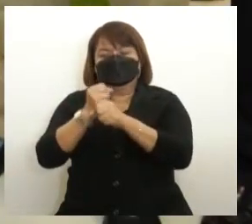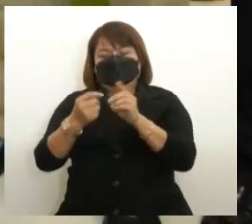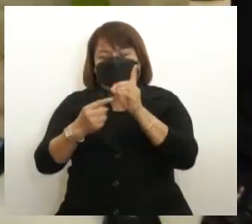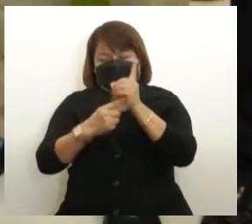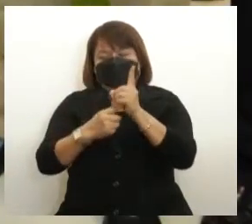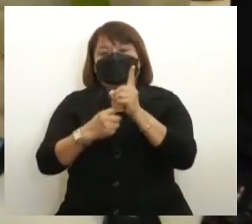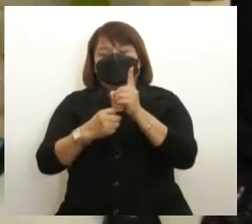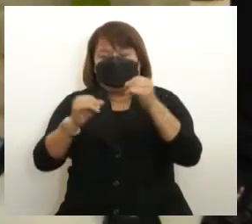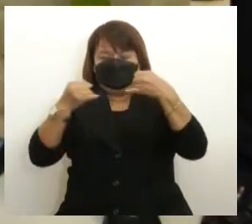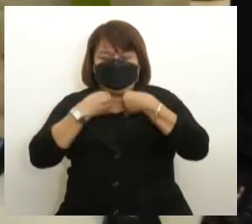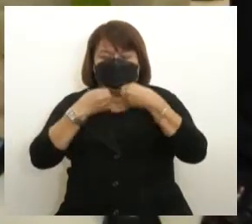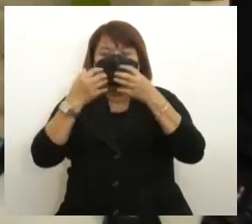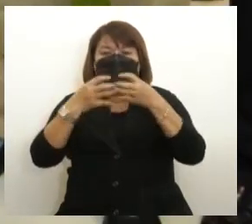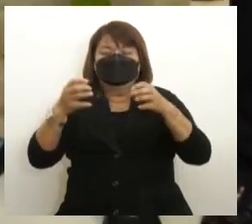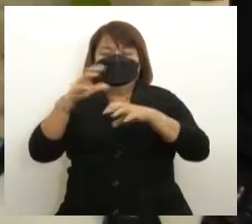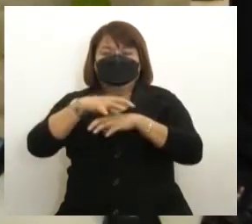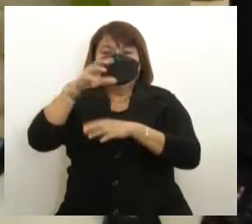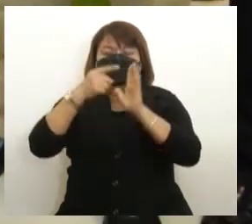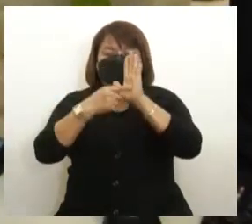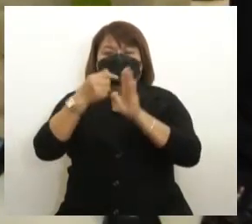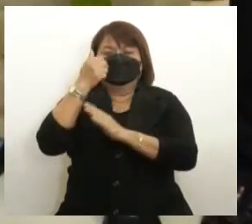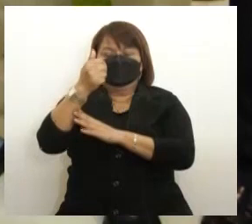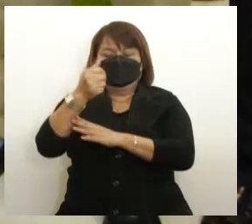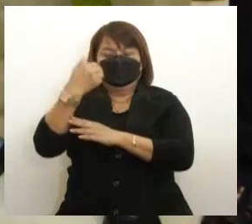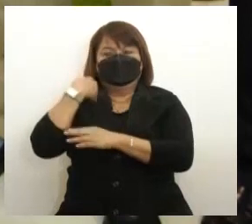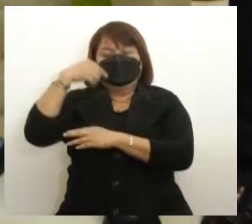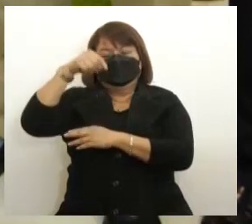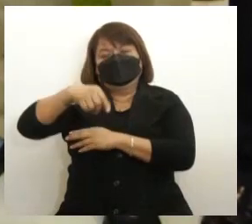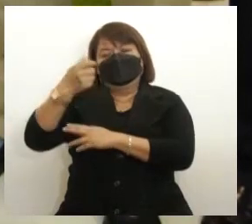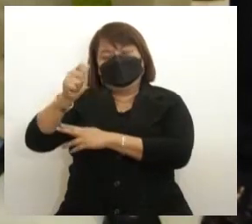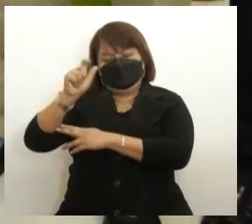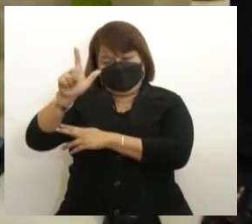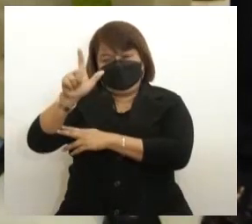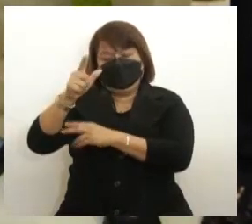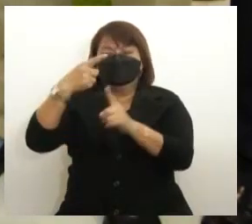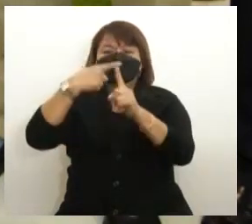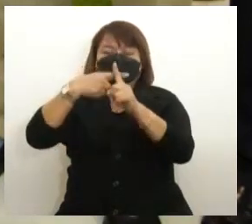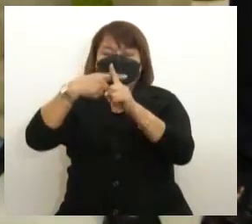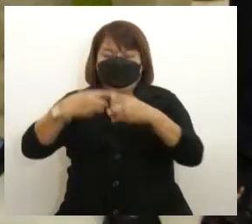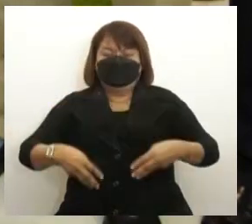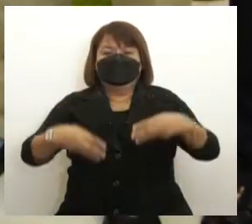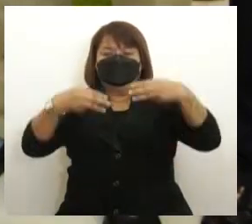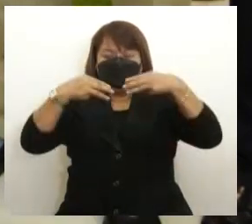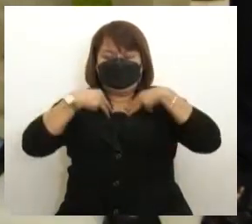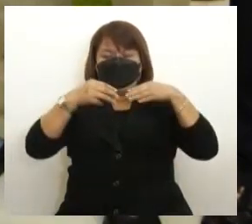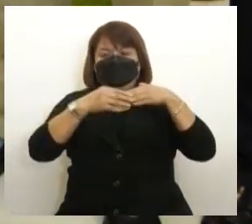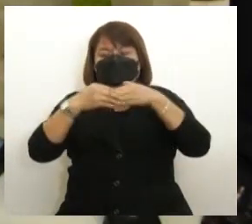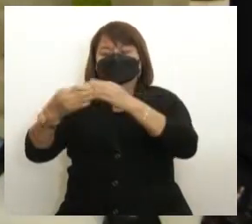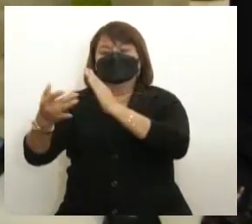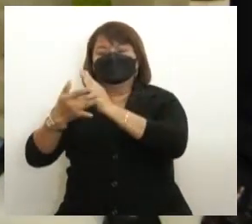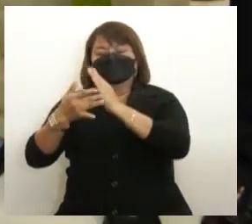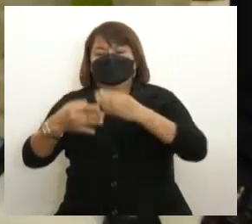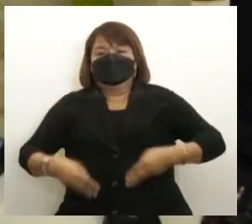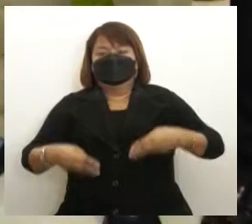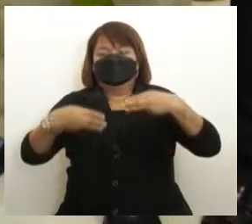ตัวอย่างที่ดีมีที่นี่ Active Learning บวกกับวิถีชีวิตแล้วก็นำไปสู่ทักษะชีวิตทักษะ